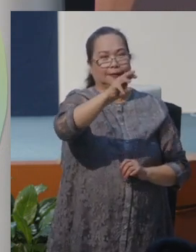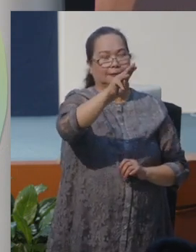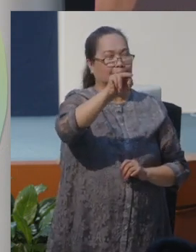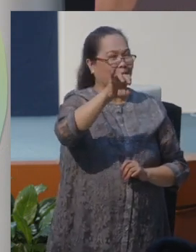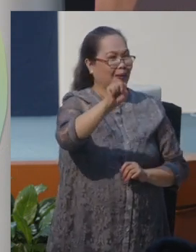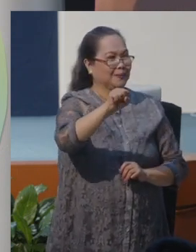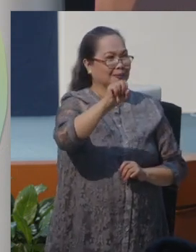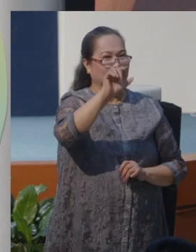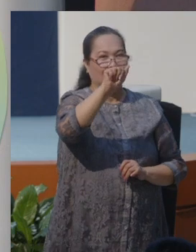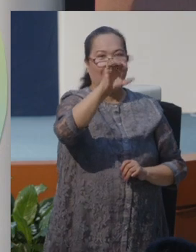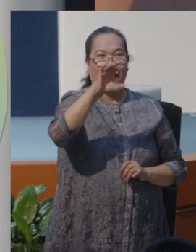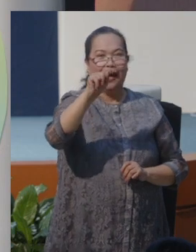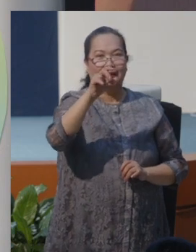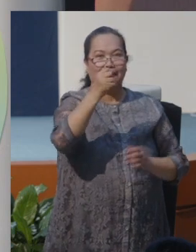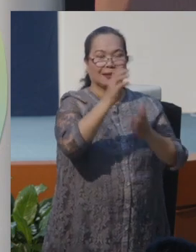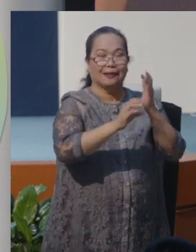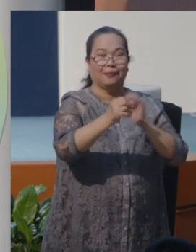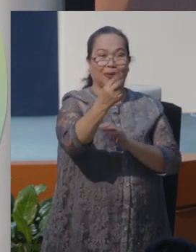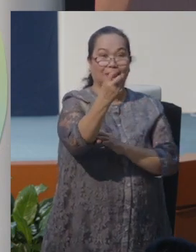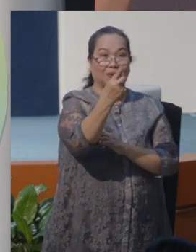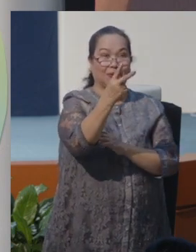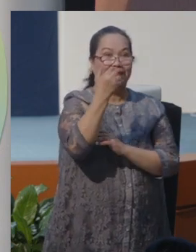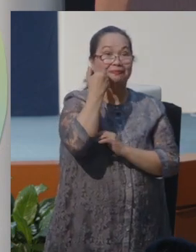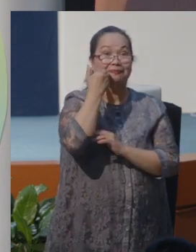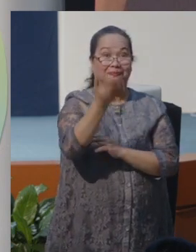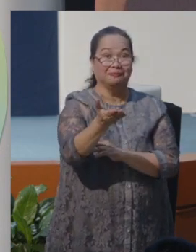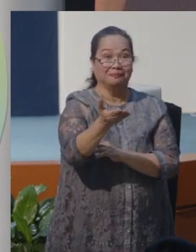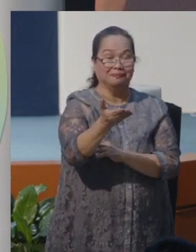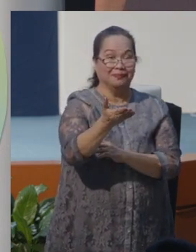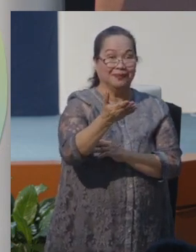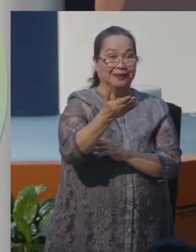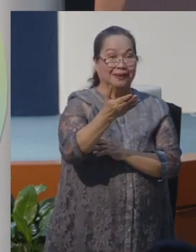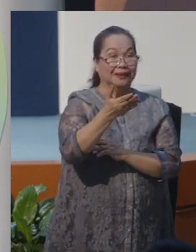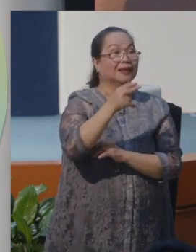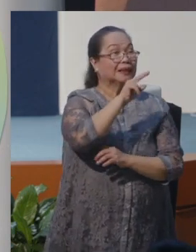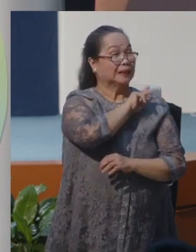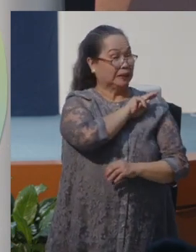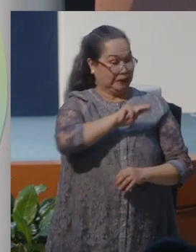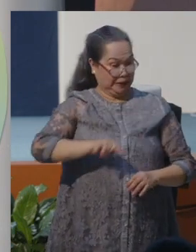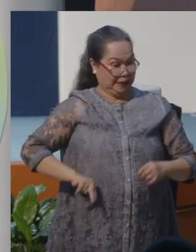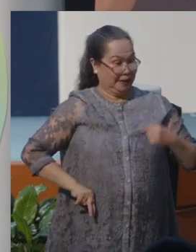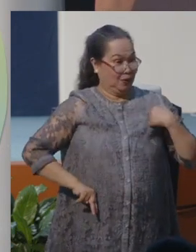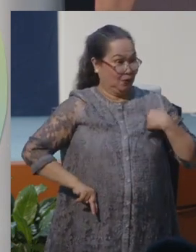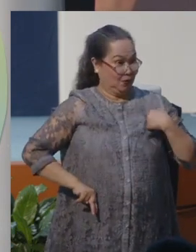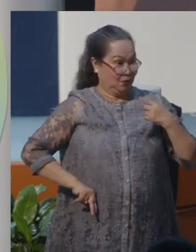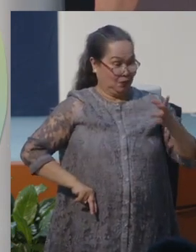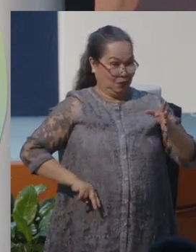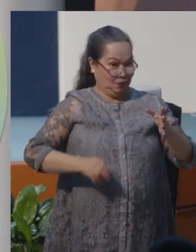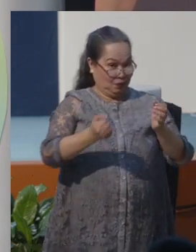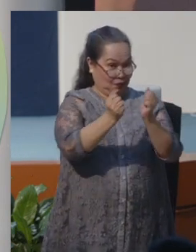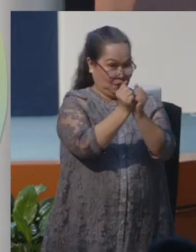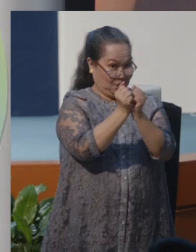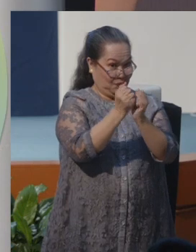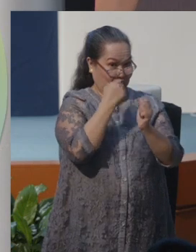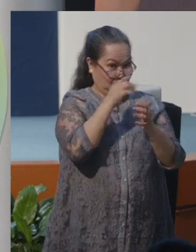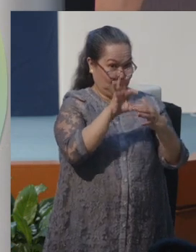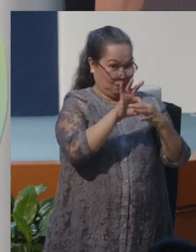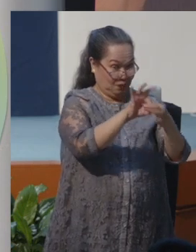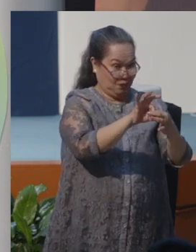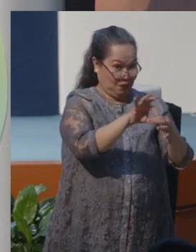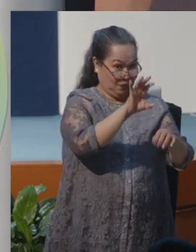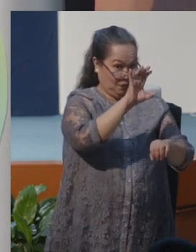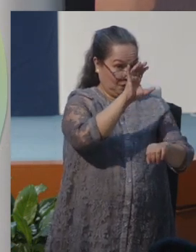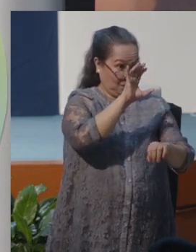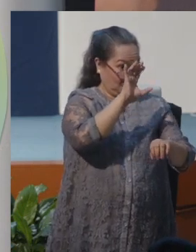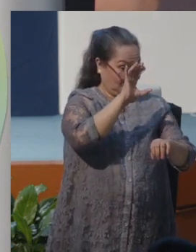12, verses 1 to 2. About that time, Herod the king laid violent hands on some who belonged to the church. Ito